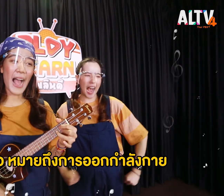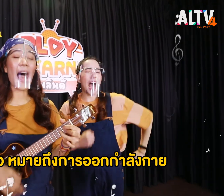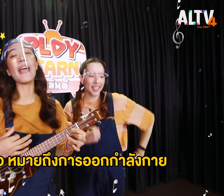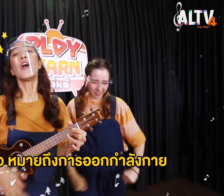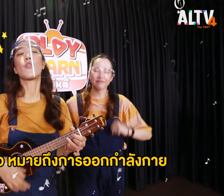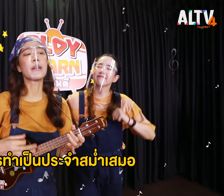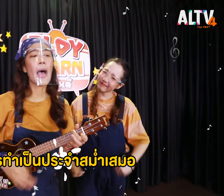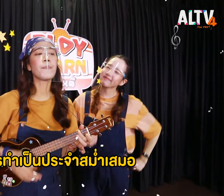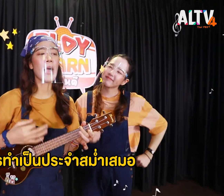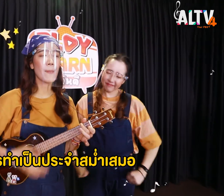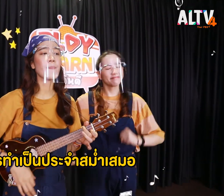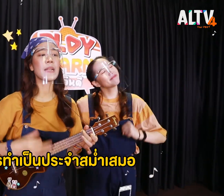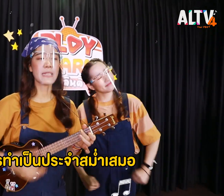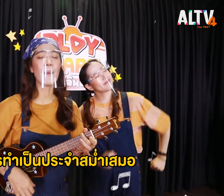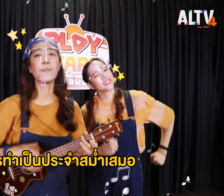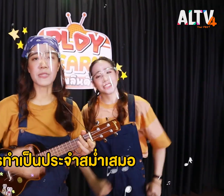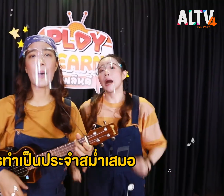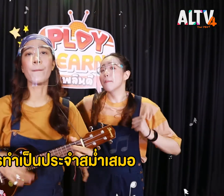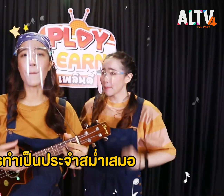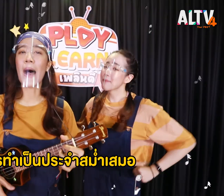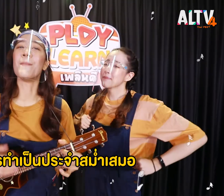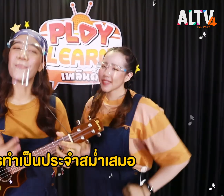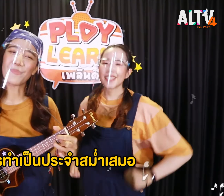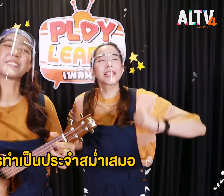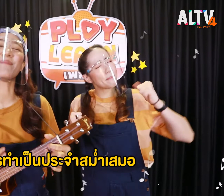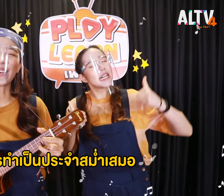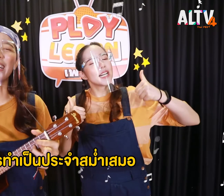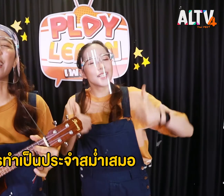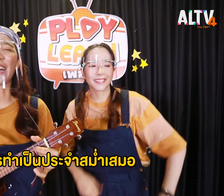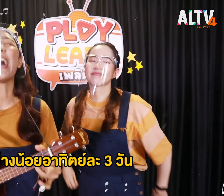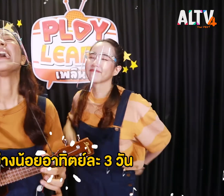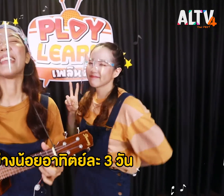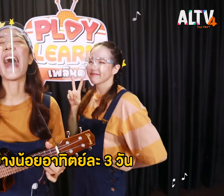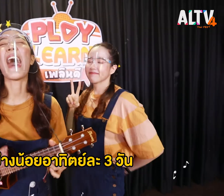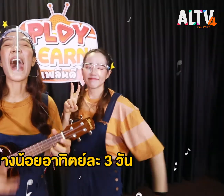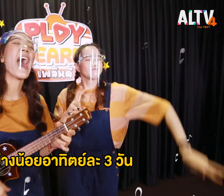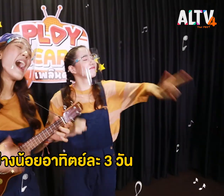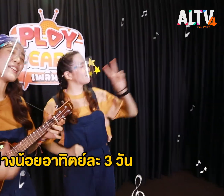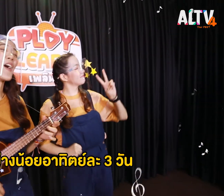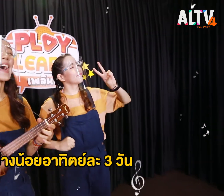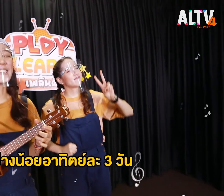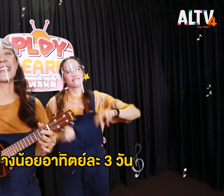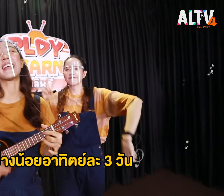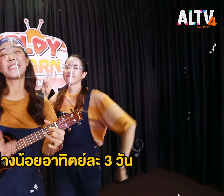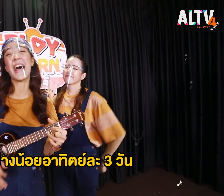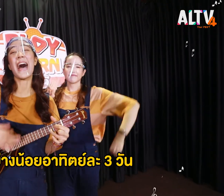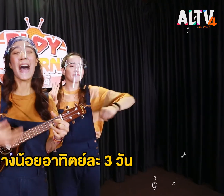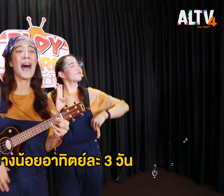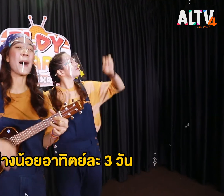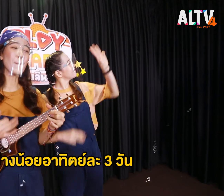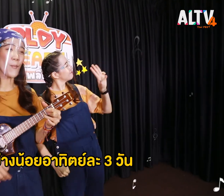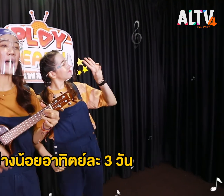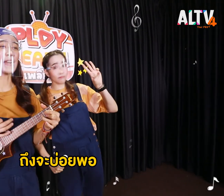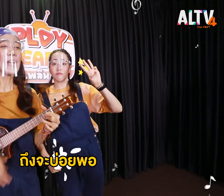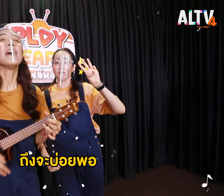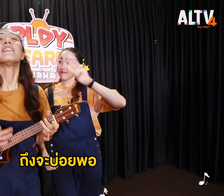ำลังกายควรทำอย่างเป็นประจำสม่ำเสมออย่างน้อยอาทิตย์ละ